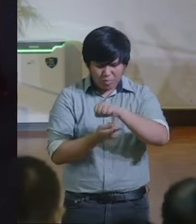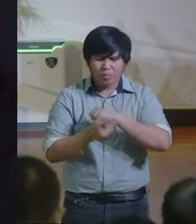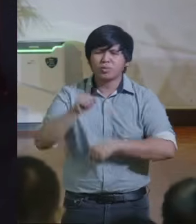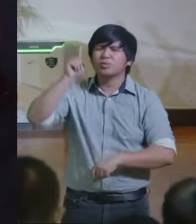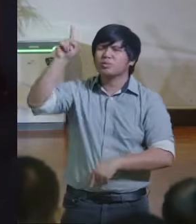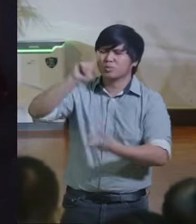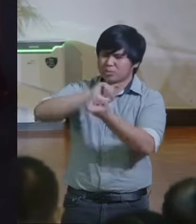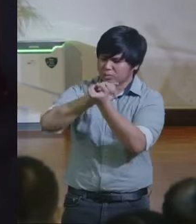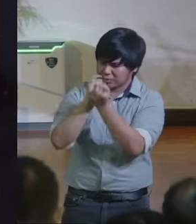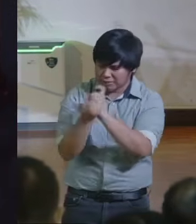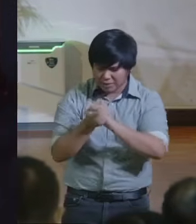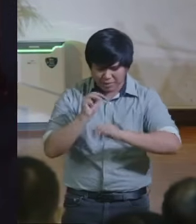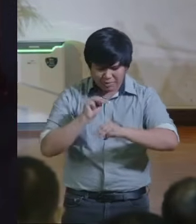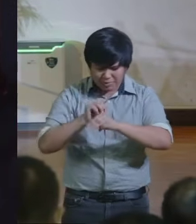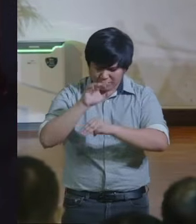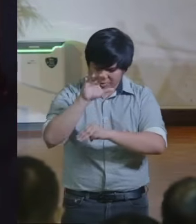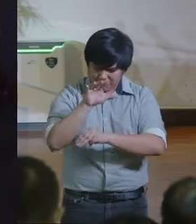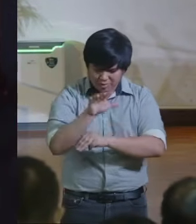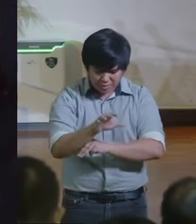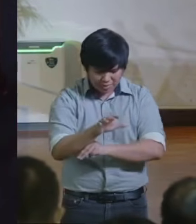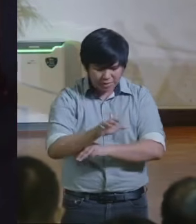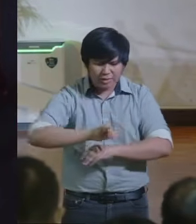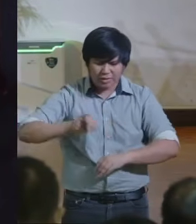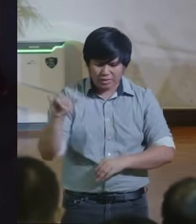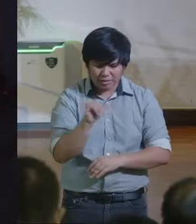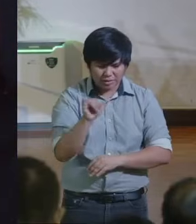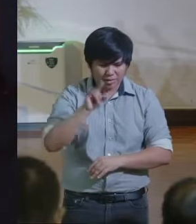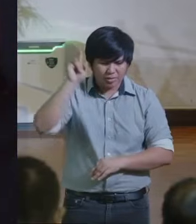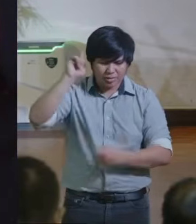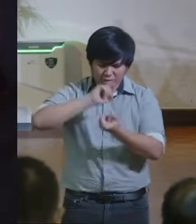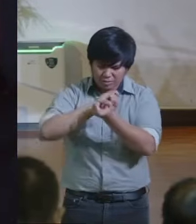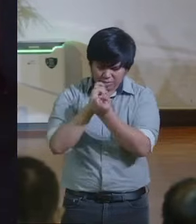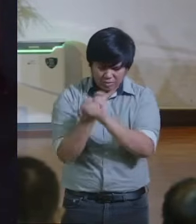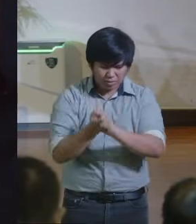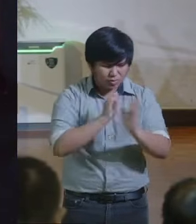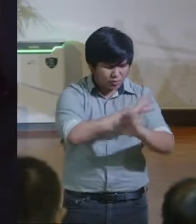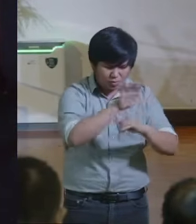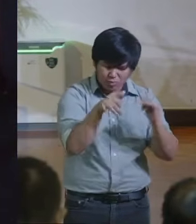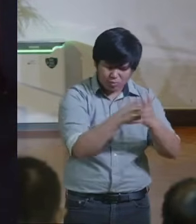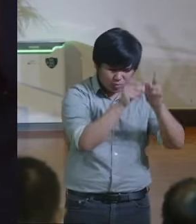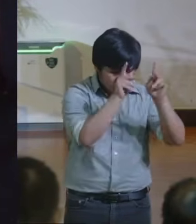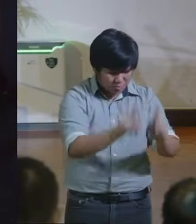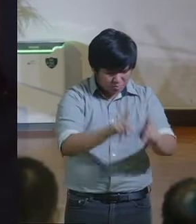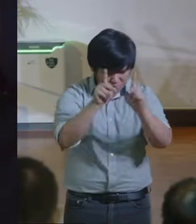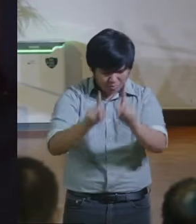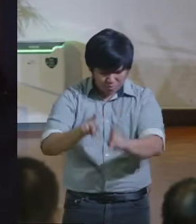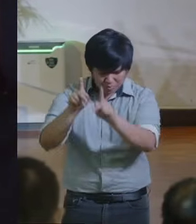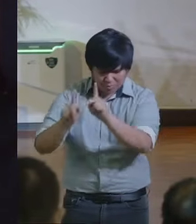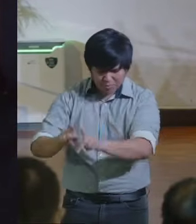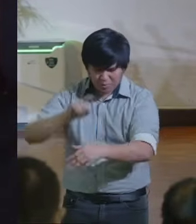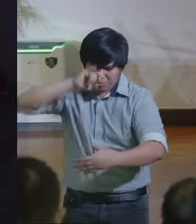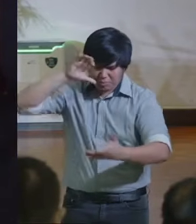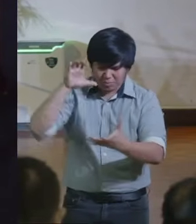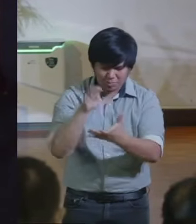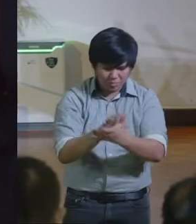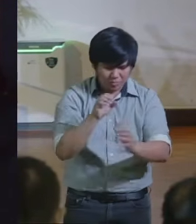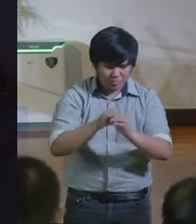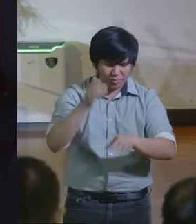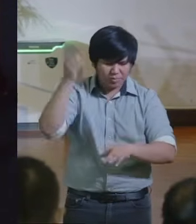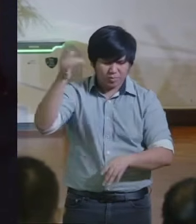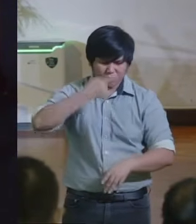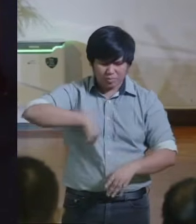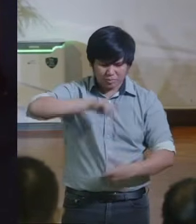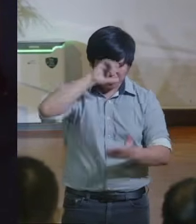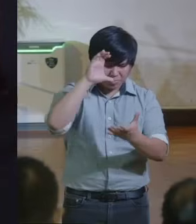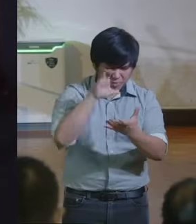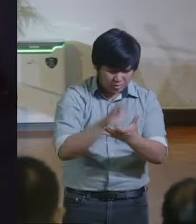mo miraculously, katulad ng pagbabago mo sa bawat isa sa amin. Nananalig kami, O Diyos, na ang kagandahan